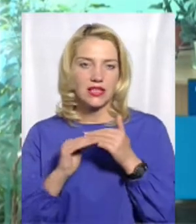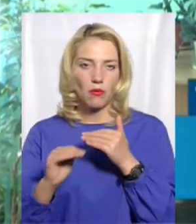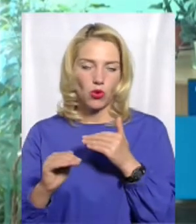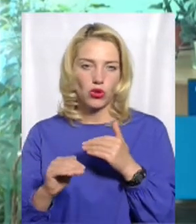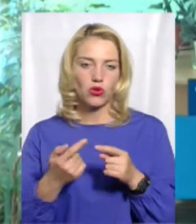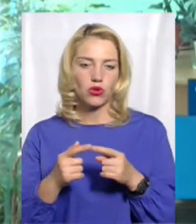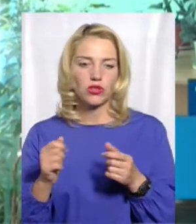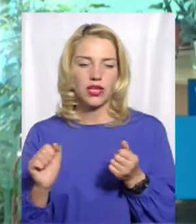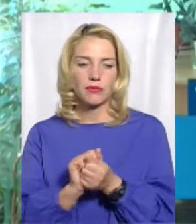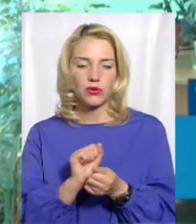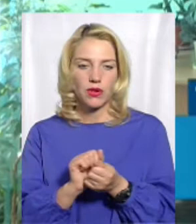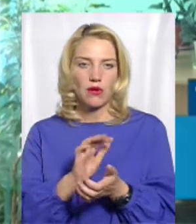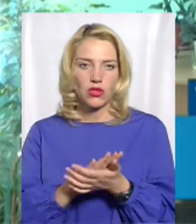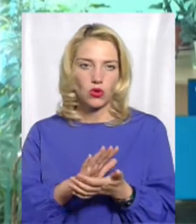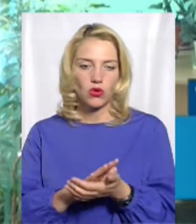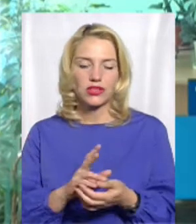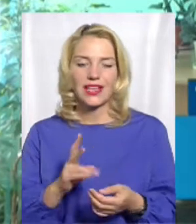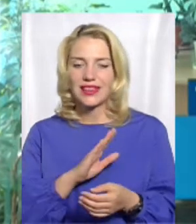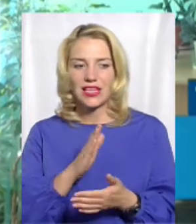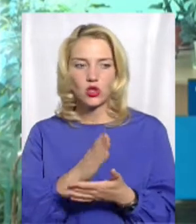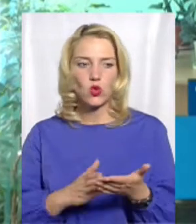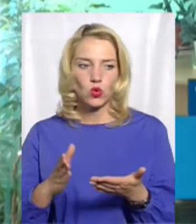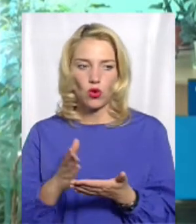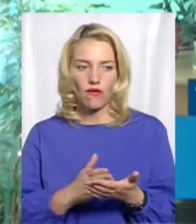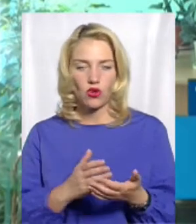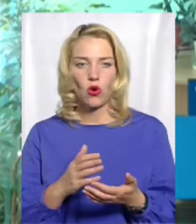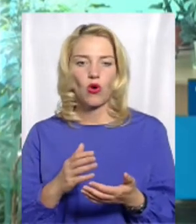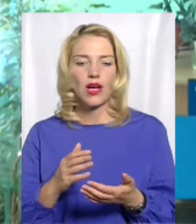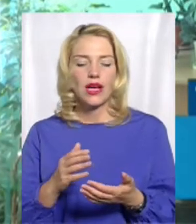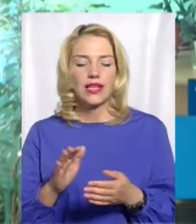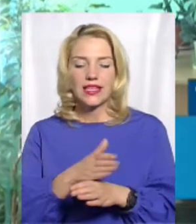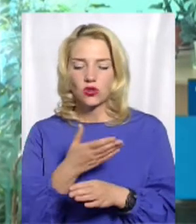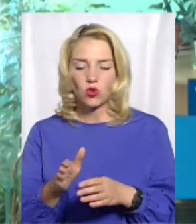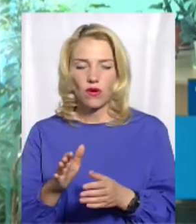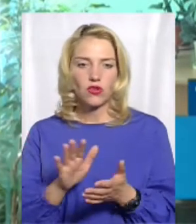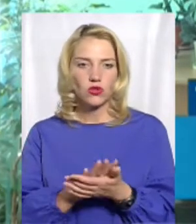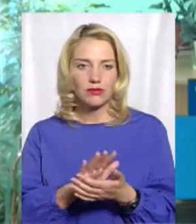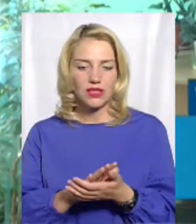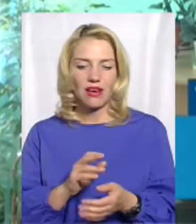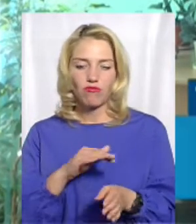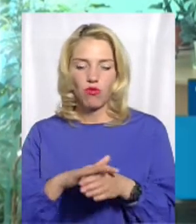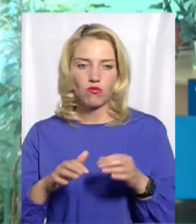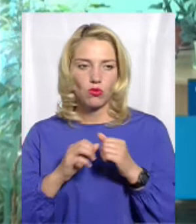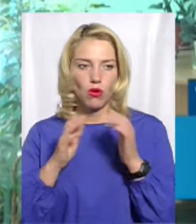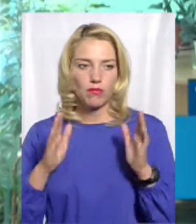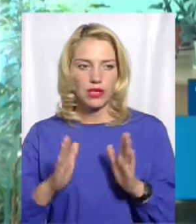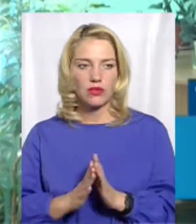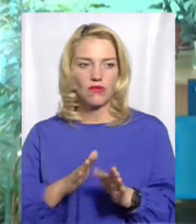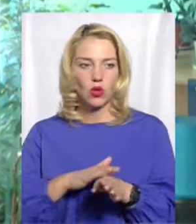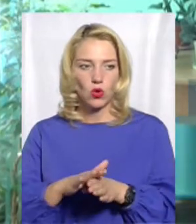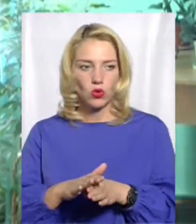побутових відходів чи сміттєзвалища несортованого сміття, звісно, що воно не в повному об'ємі виконується.